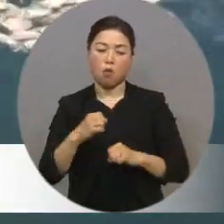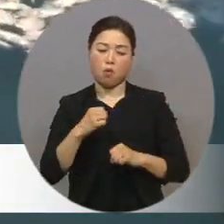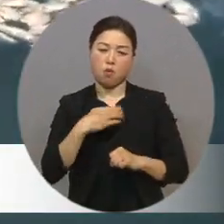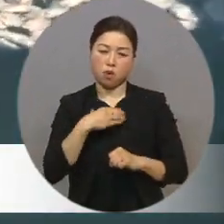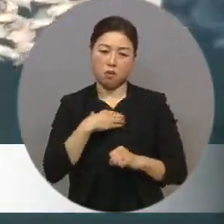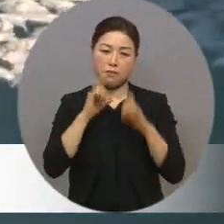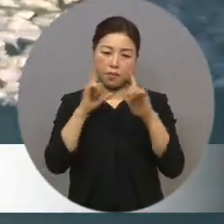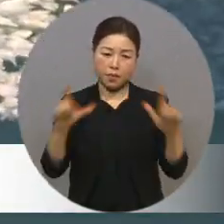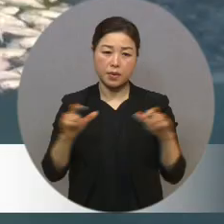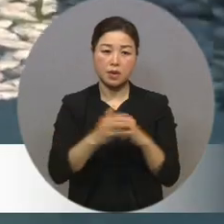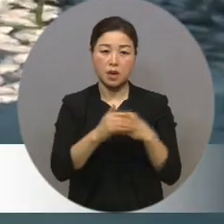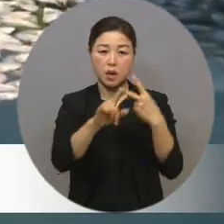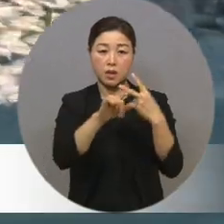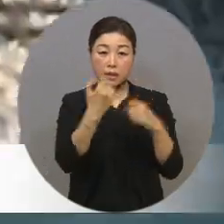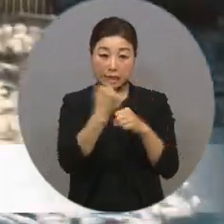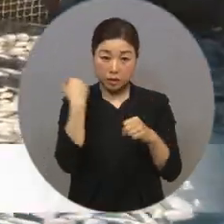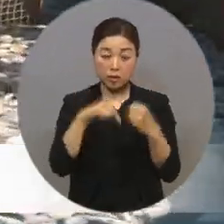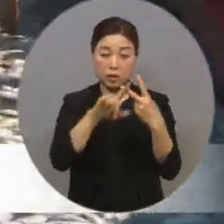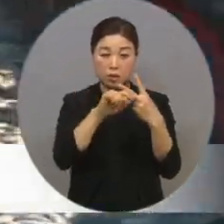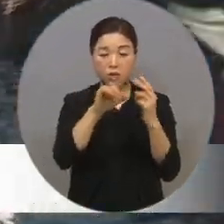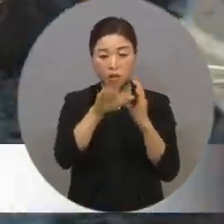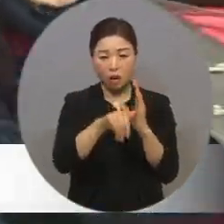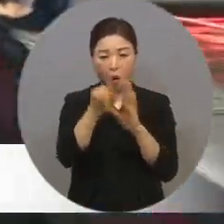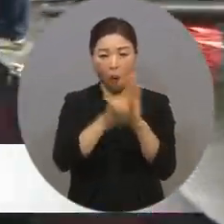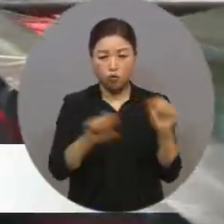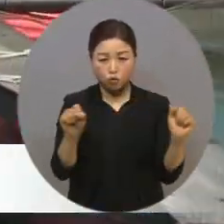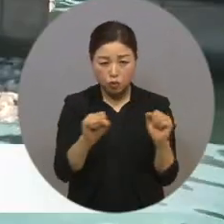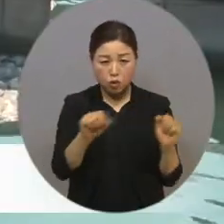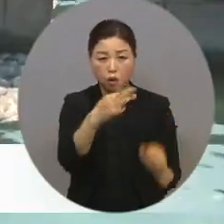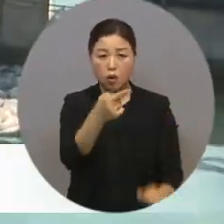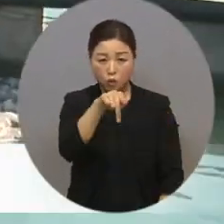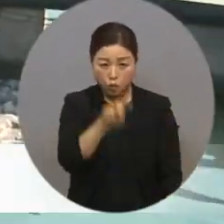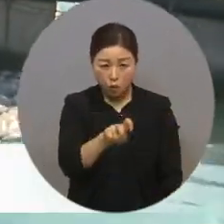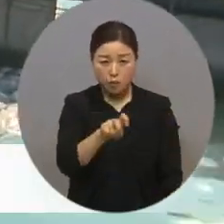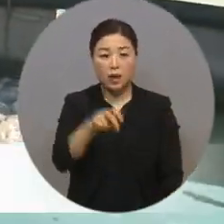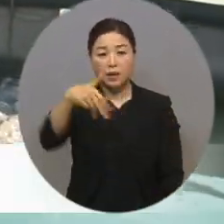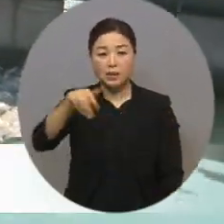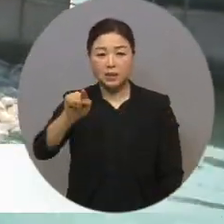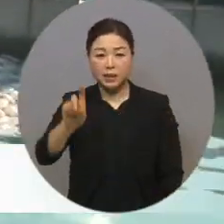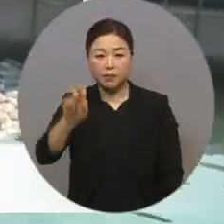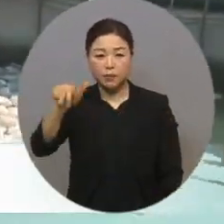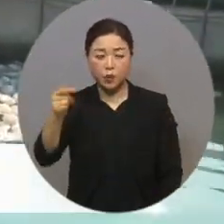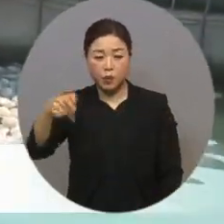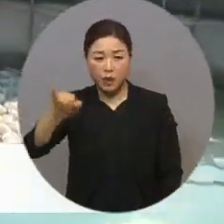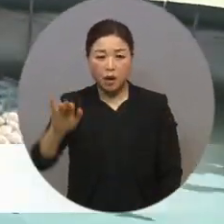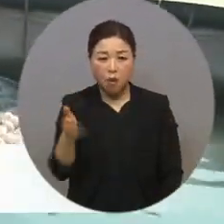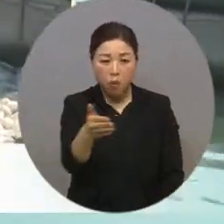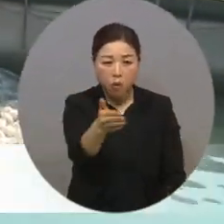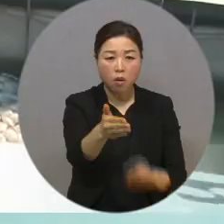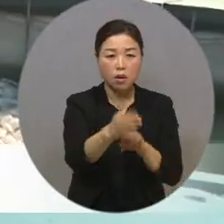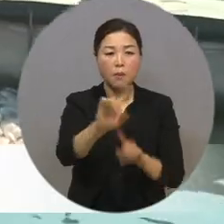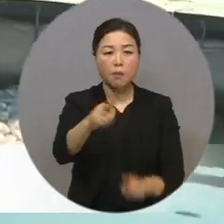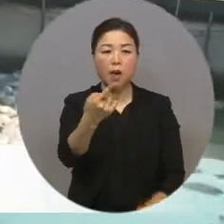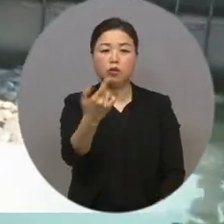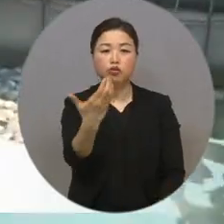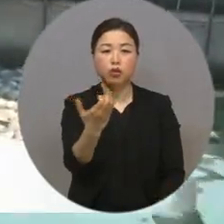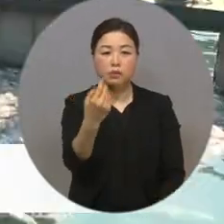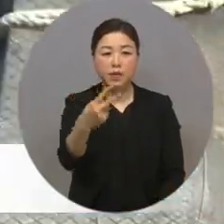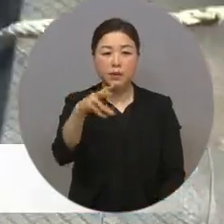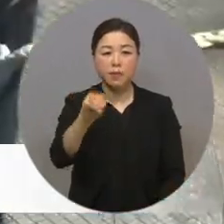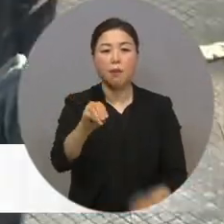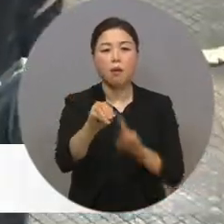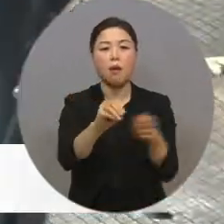2월 여수 해역에서는 저수온으로 돔류, 참조기 등 192만 마리가 동사해 48억 원의 피해를